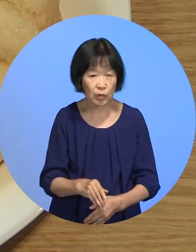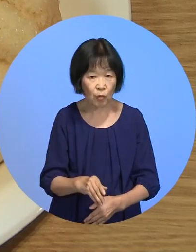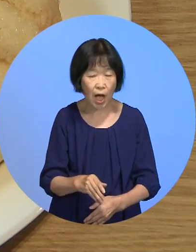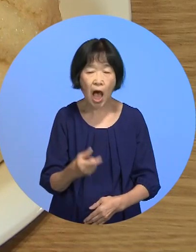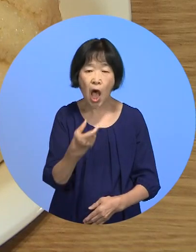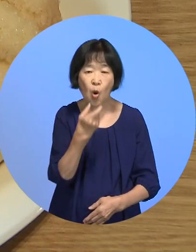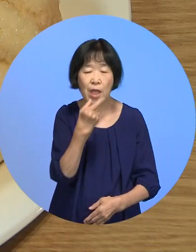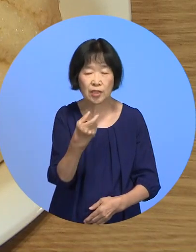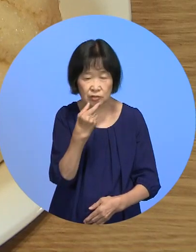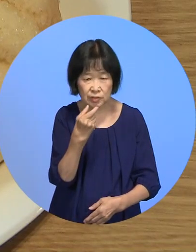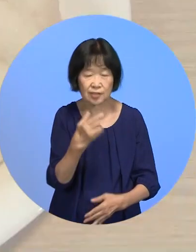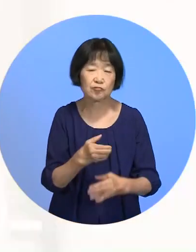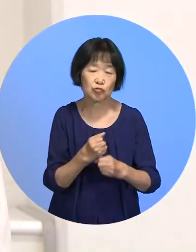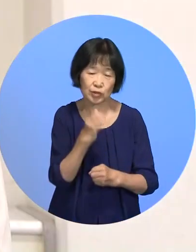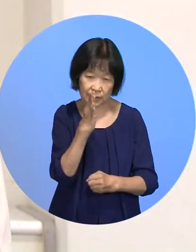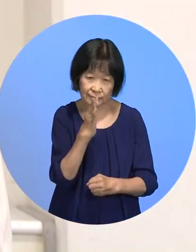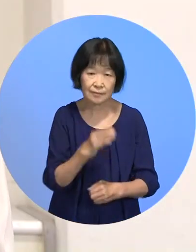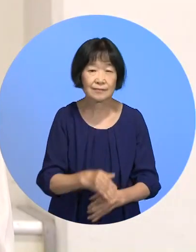注意しましょう。